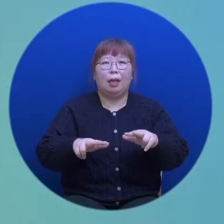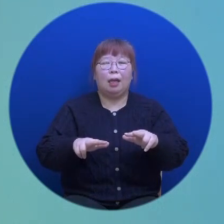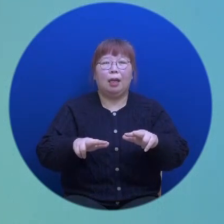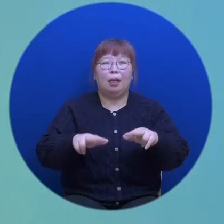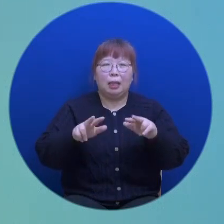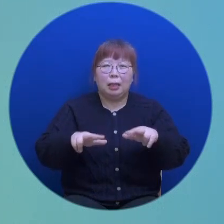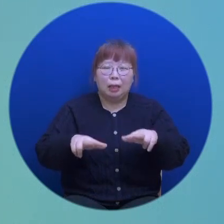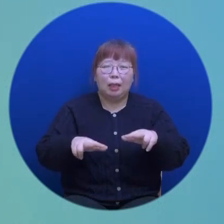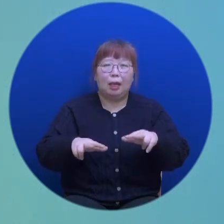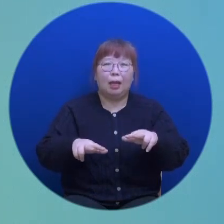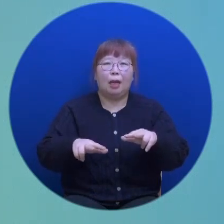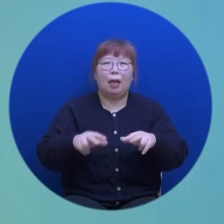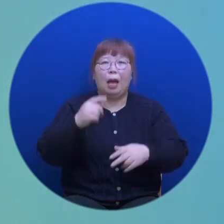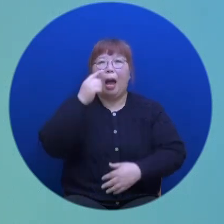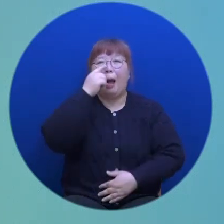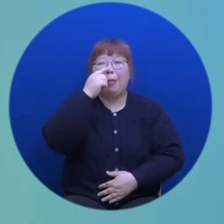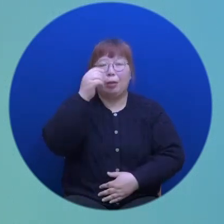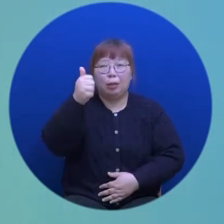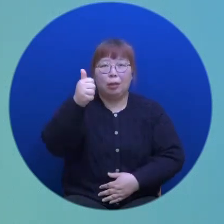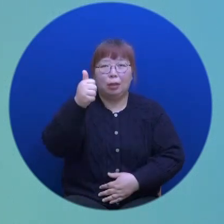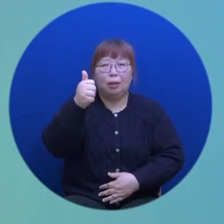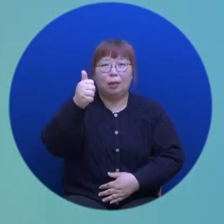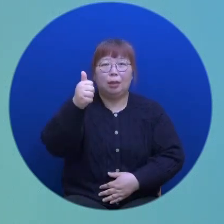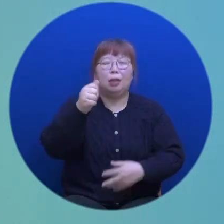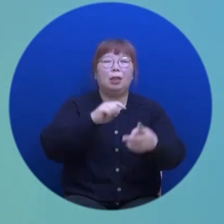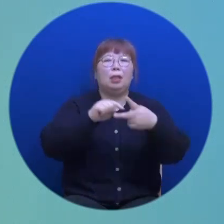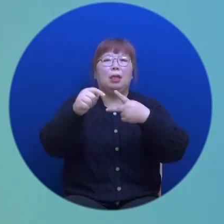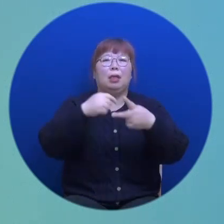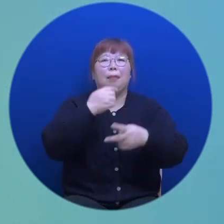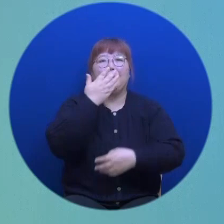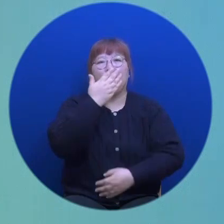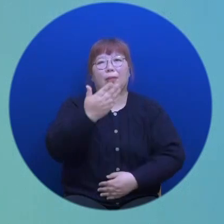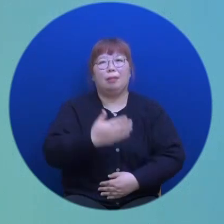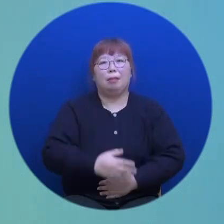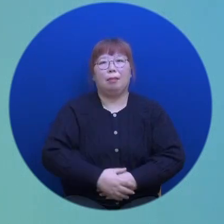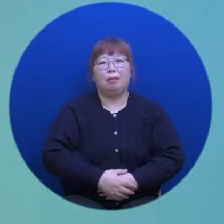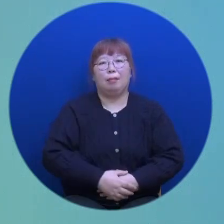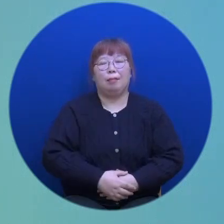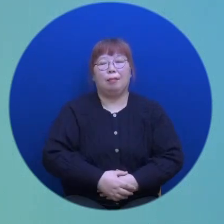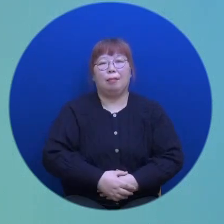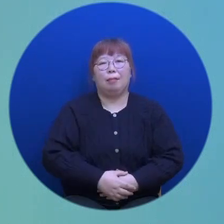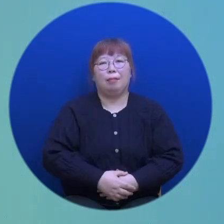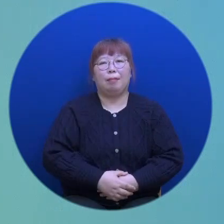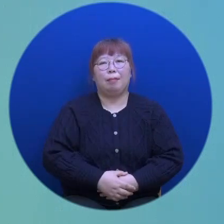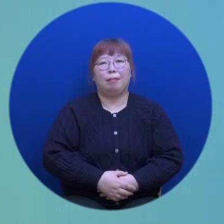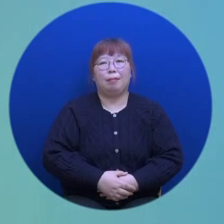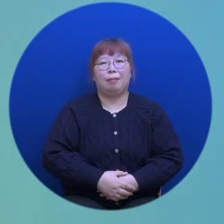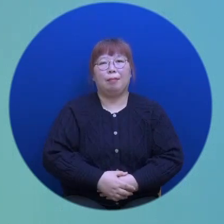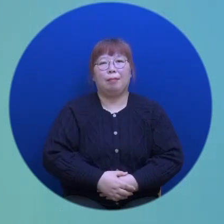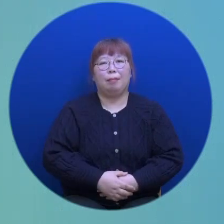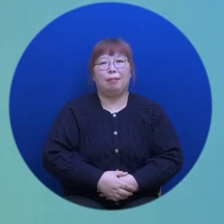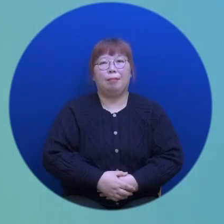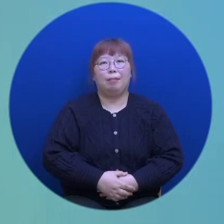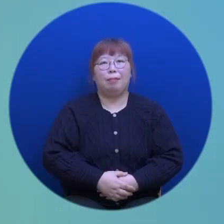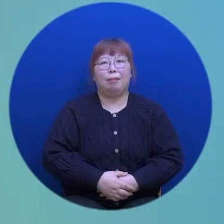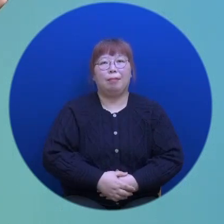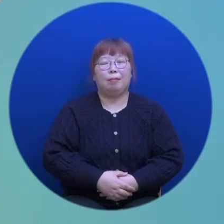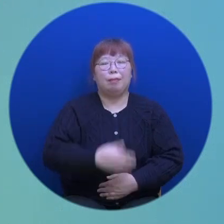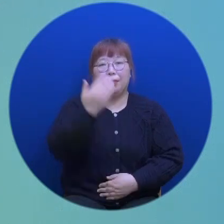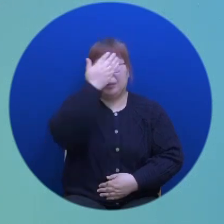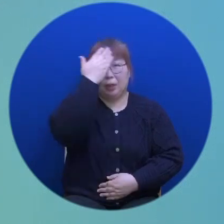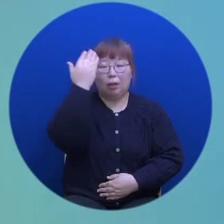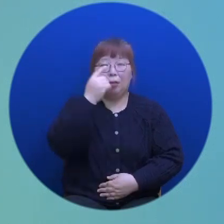당신을, 아버지를 이해할 수 있을 것 같습니다. 그리고 한 젊은